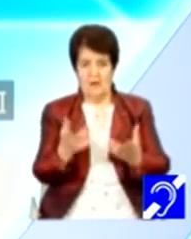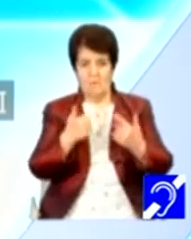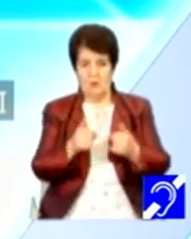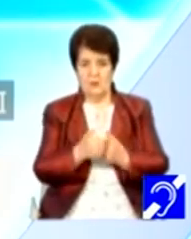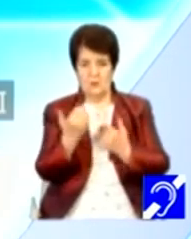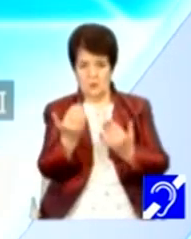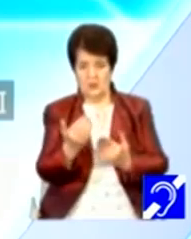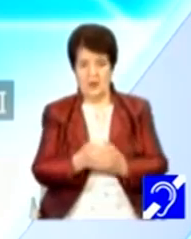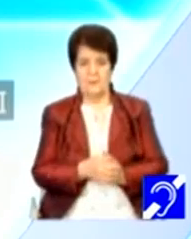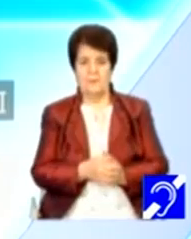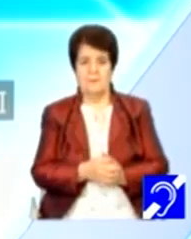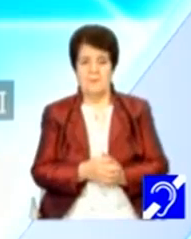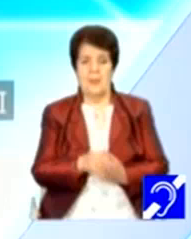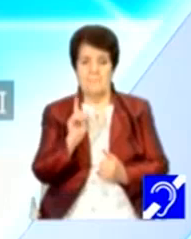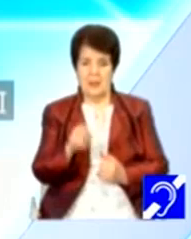formațiunea noastră, pentru că